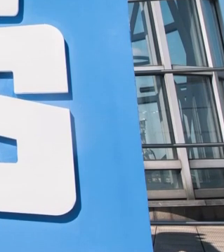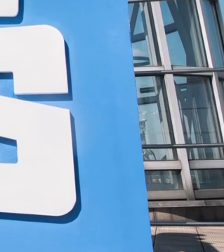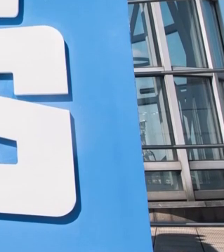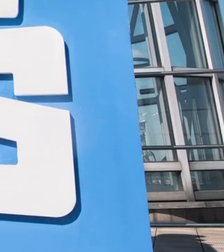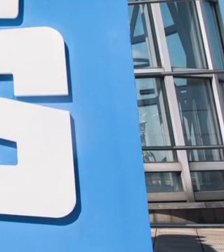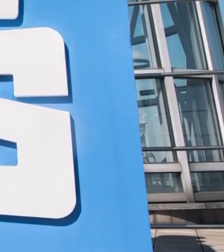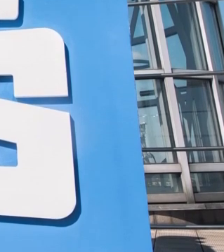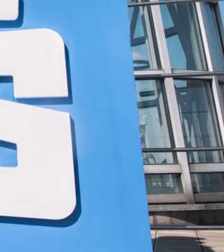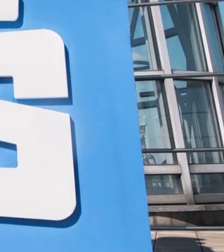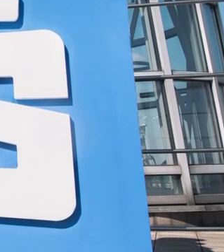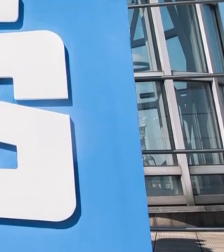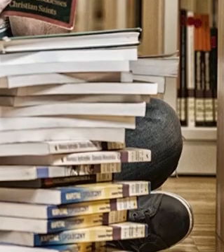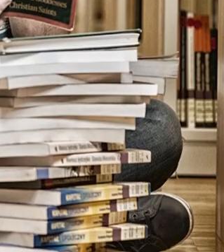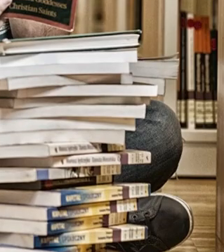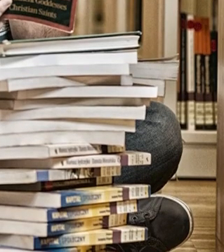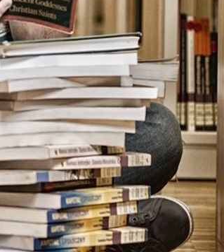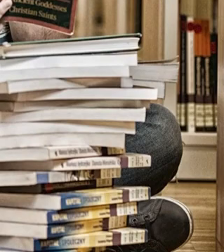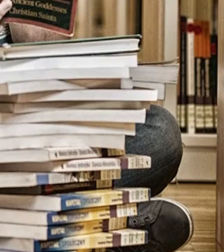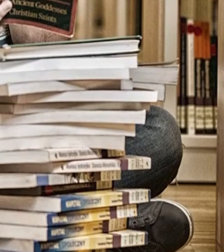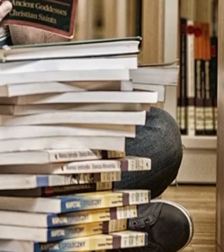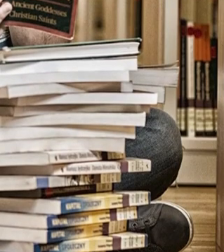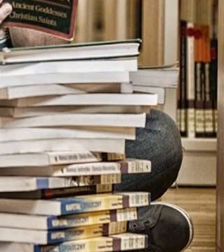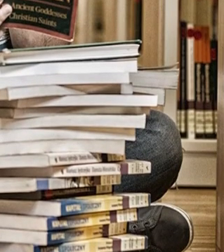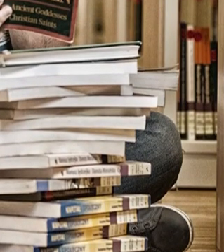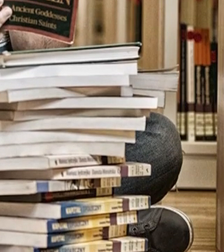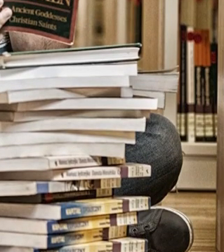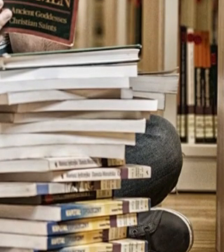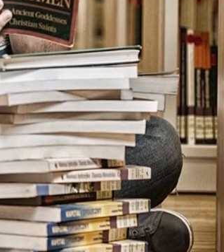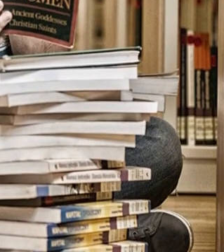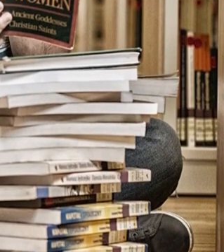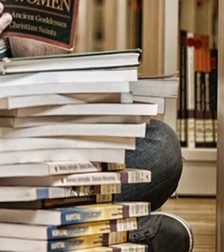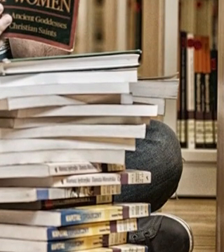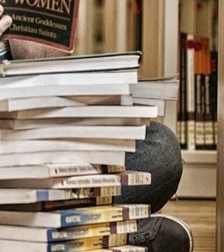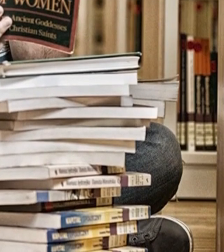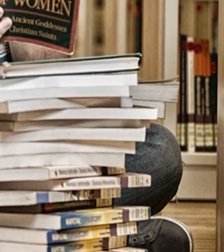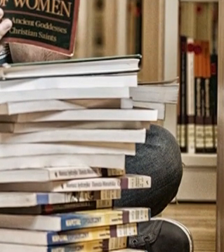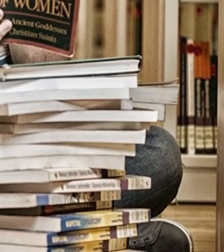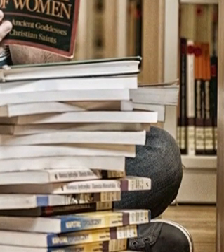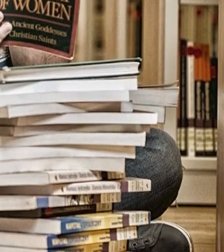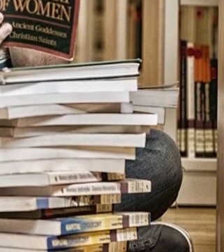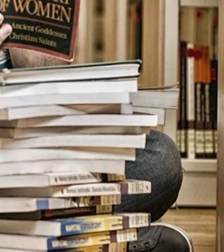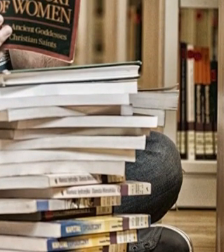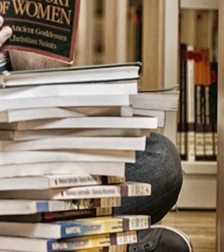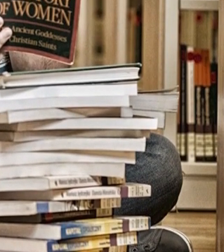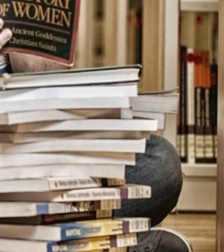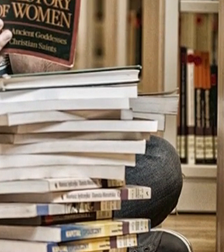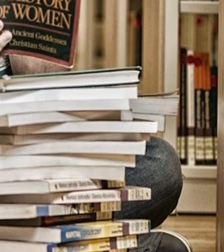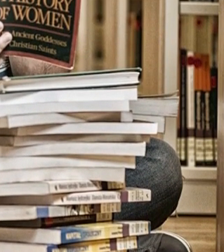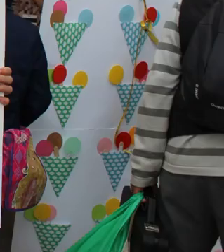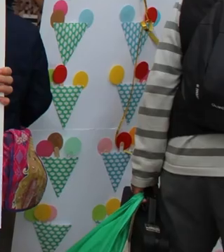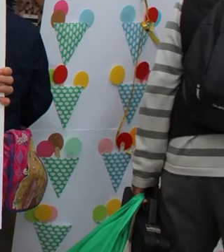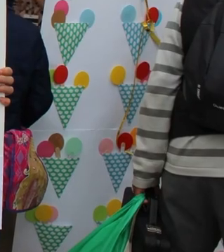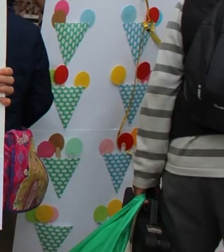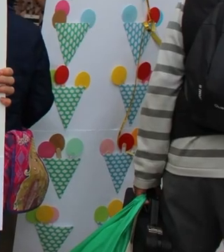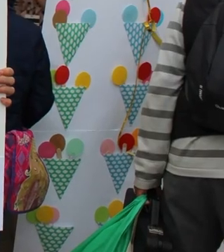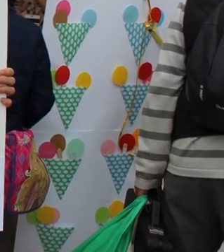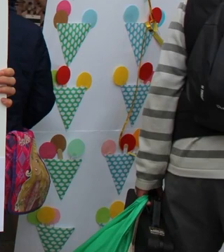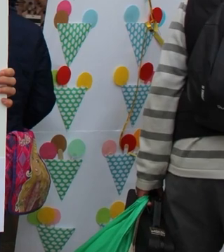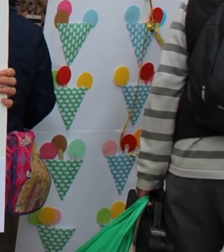udzielają takiej formy wsparcia innym studentom, ale także organizacjom typu non-profit i osobom mniej